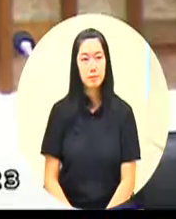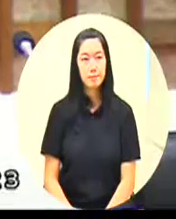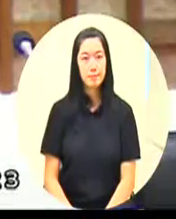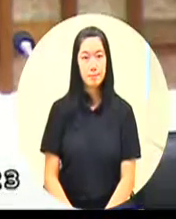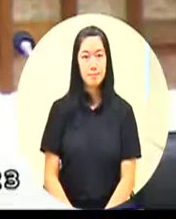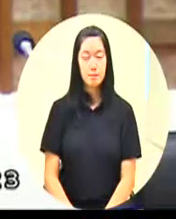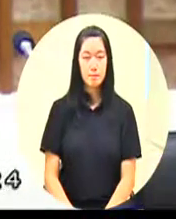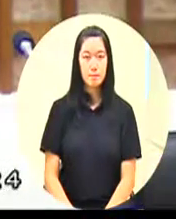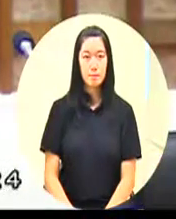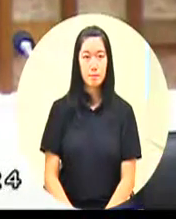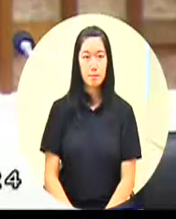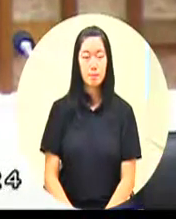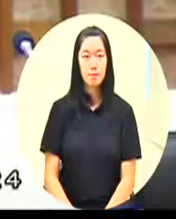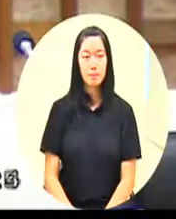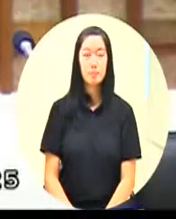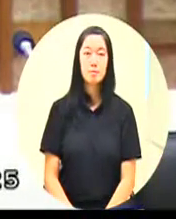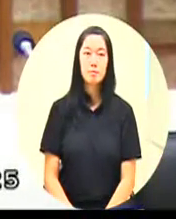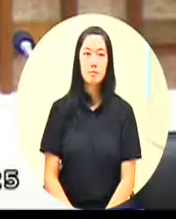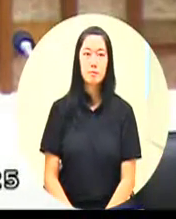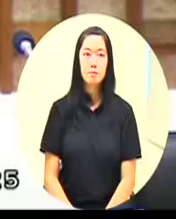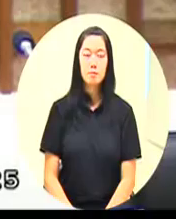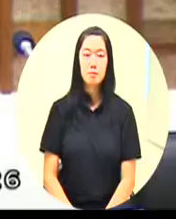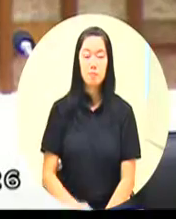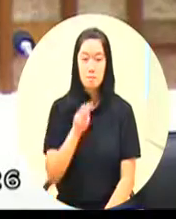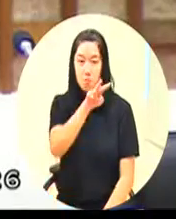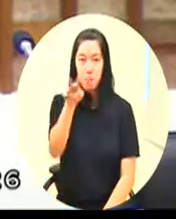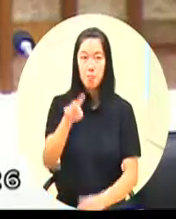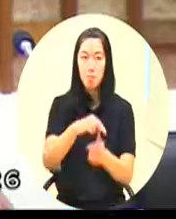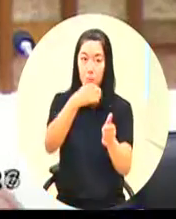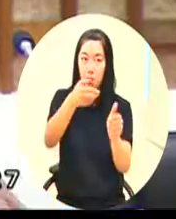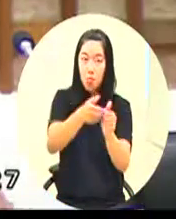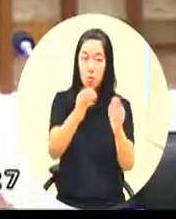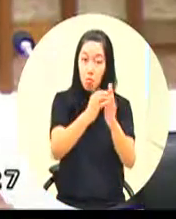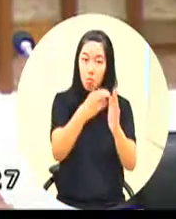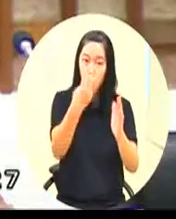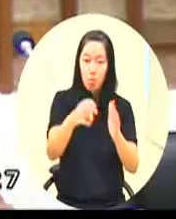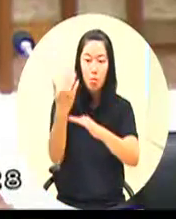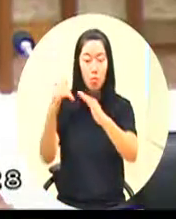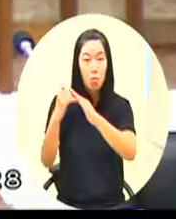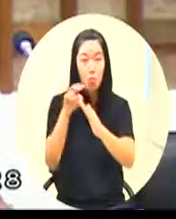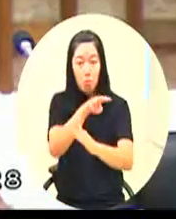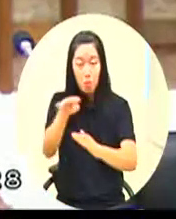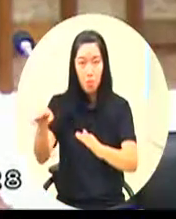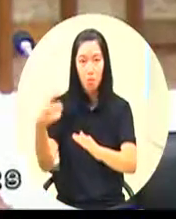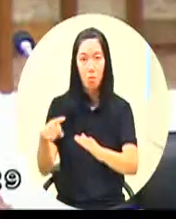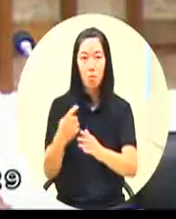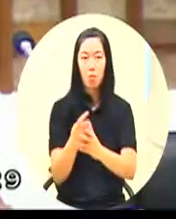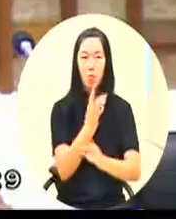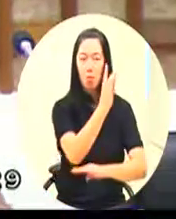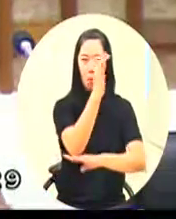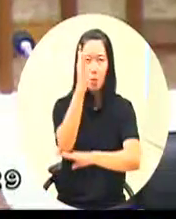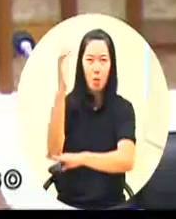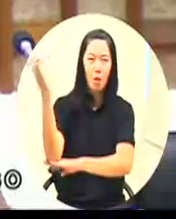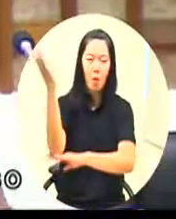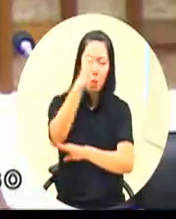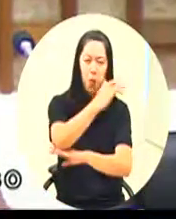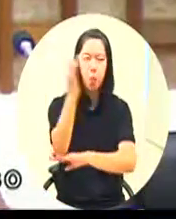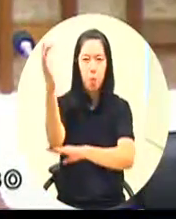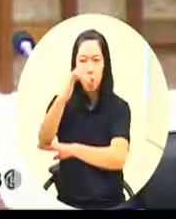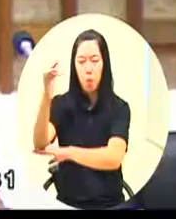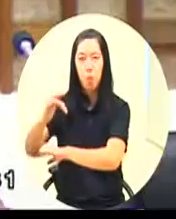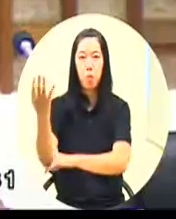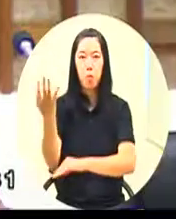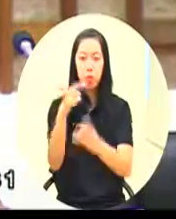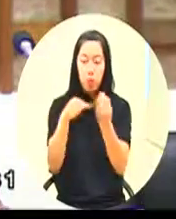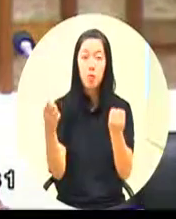们整个的教育局里面，我们各学校里面所有的树木的倒塌有多少？